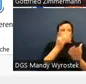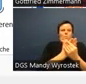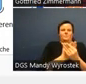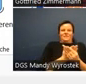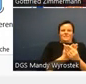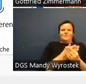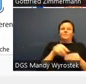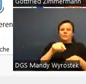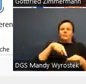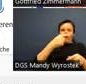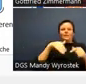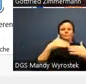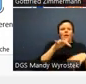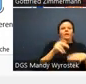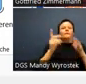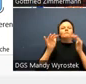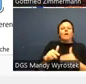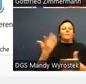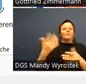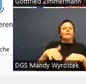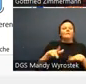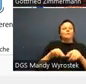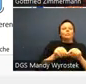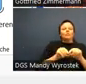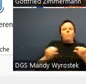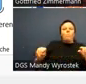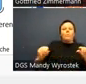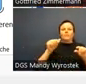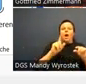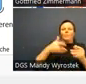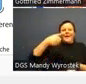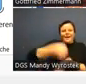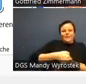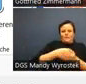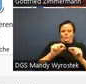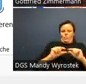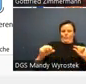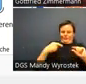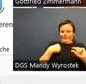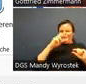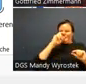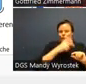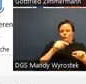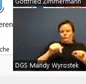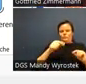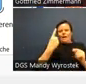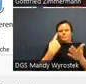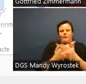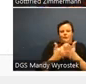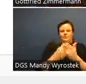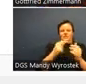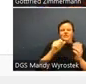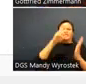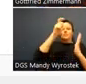einer Erklärung, das möchte ich gerne als Fußnote machen. Das ist möglich auch in einem barrierefreien Dokument. Ich gehe dazu